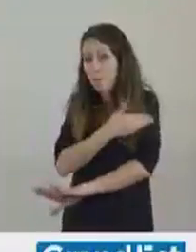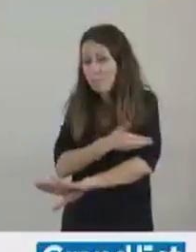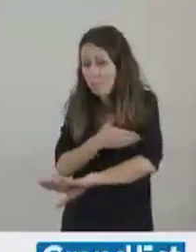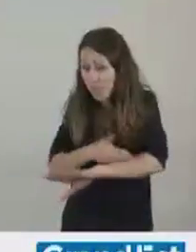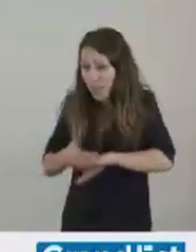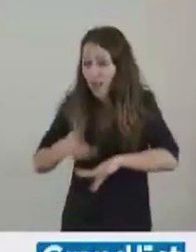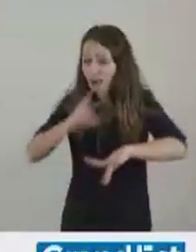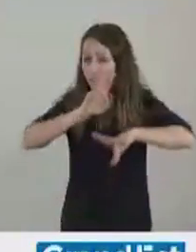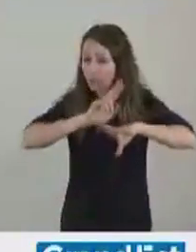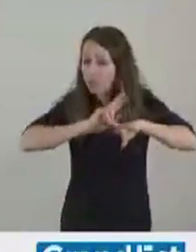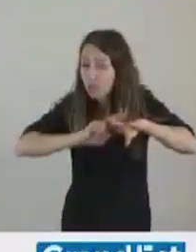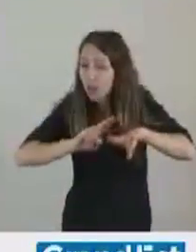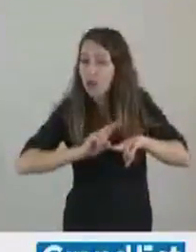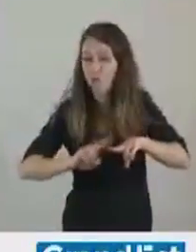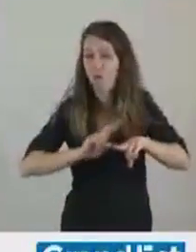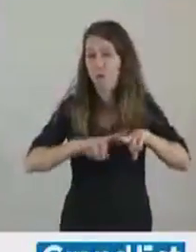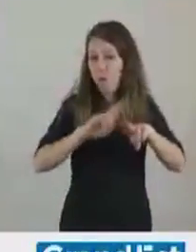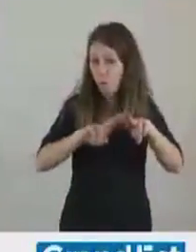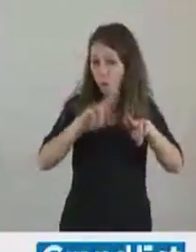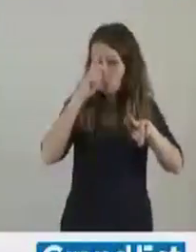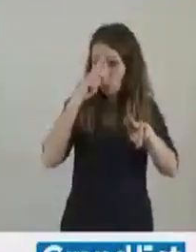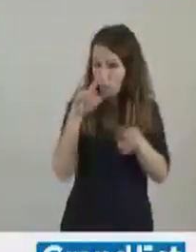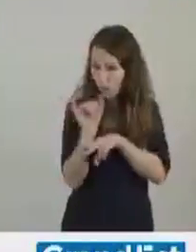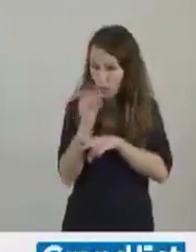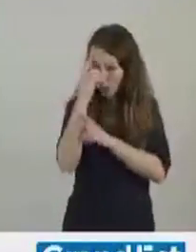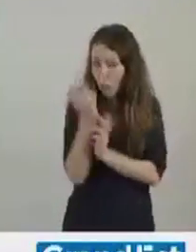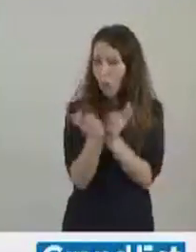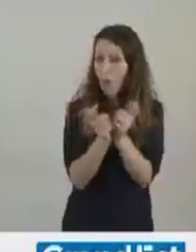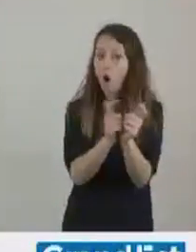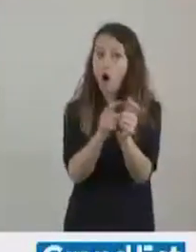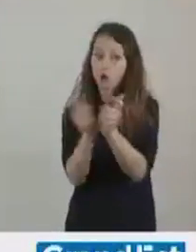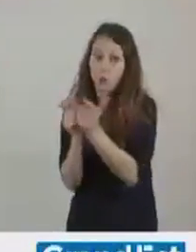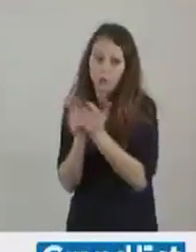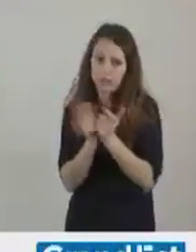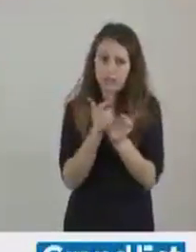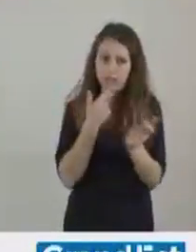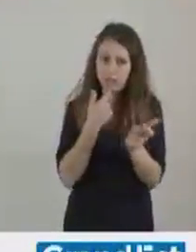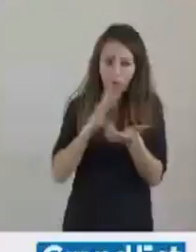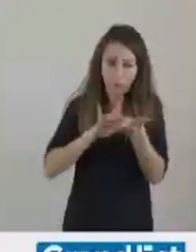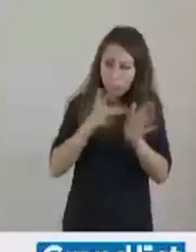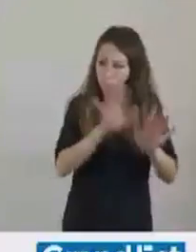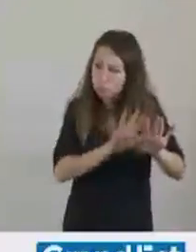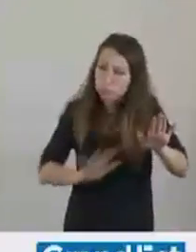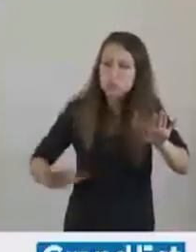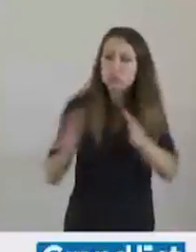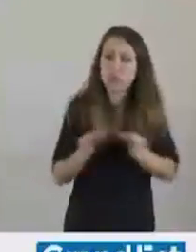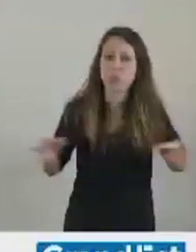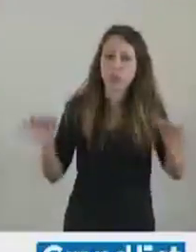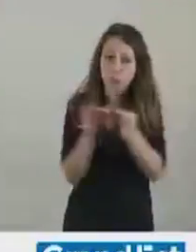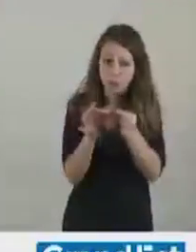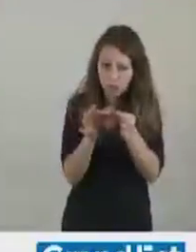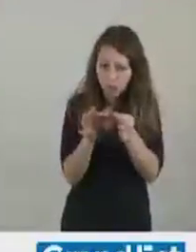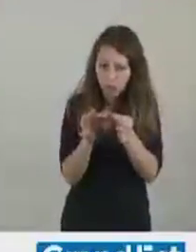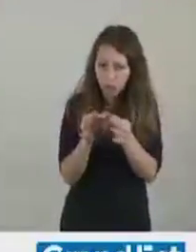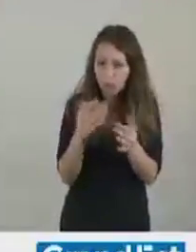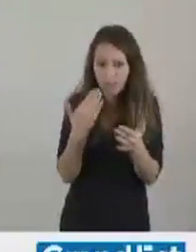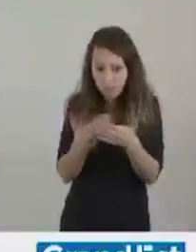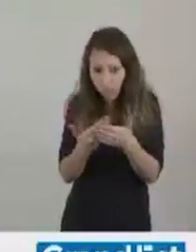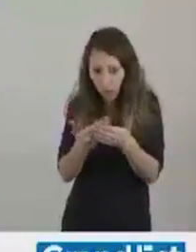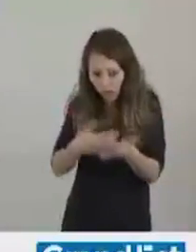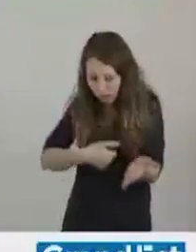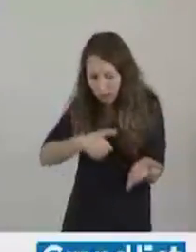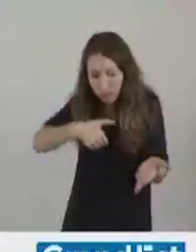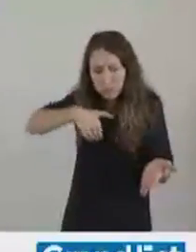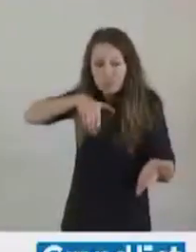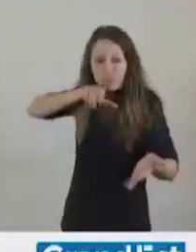de travaux pour nos entreprises sur tous nos territoires. Si ça, ce n'est pas du soutien,